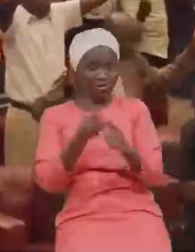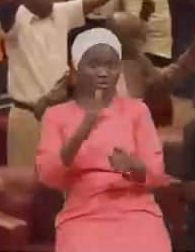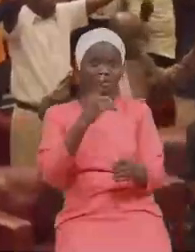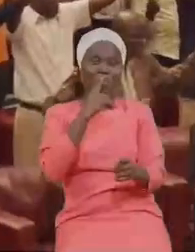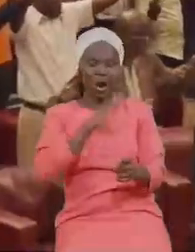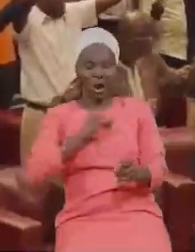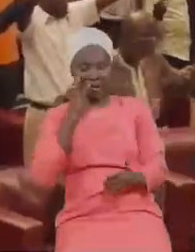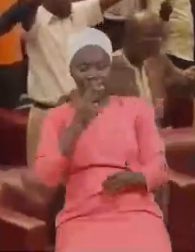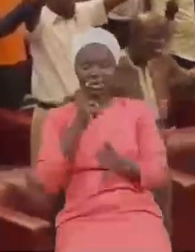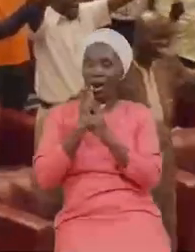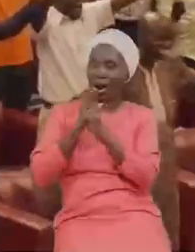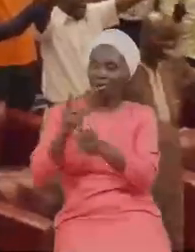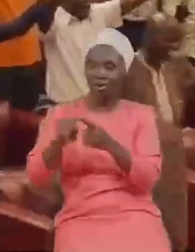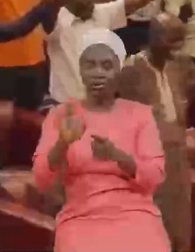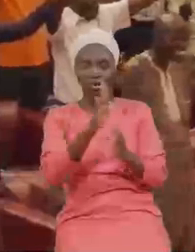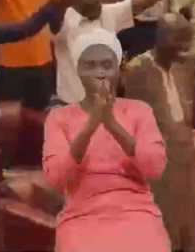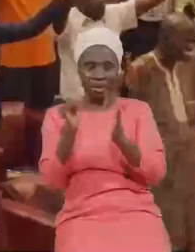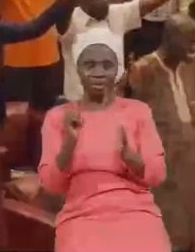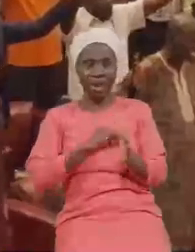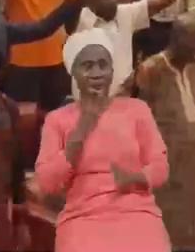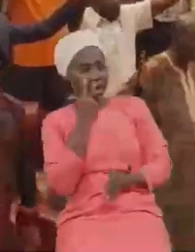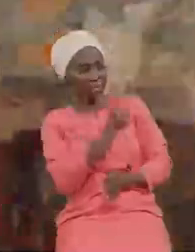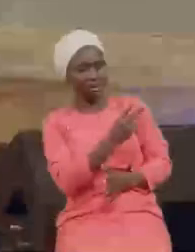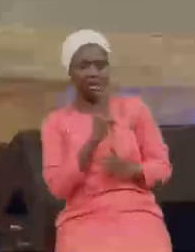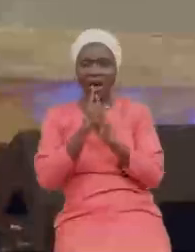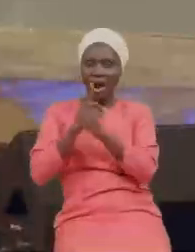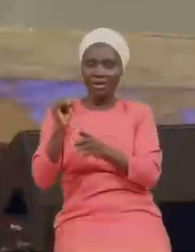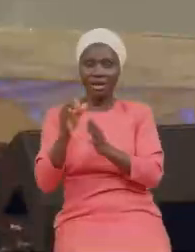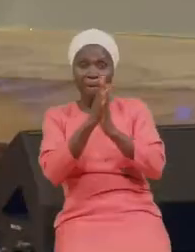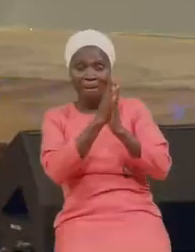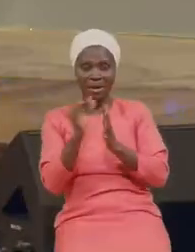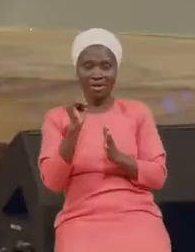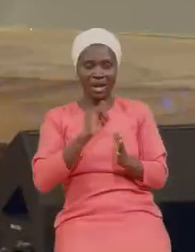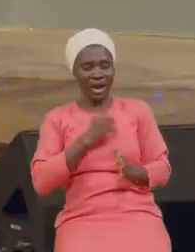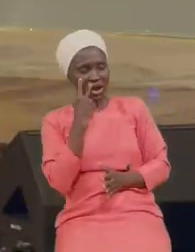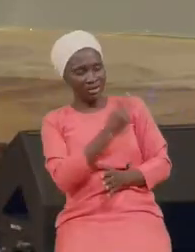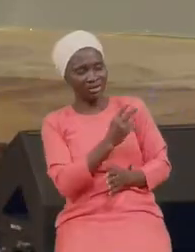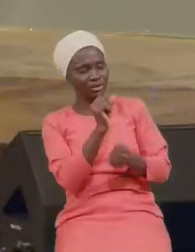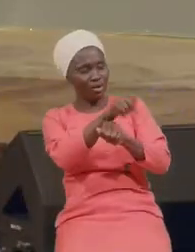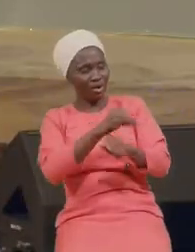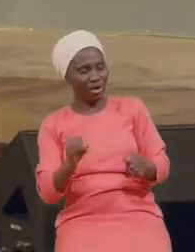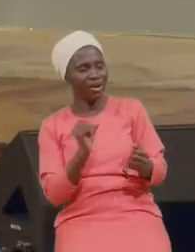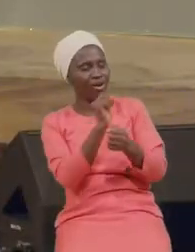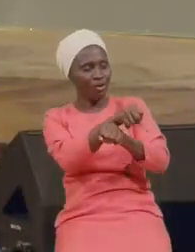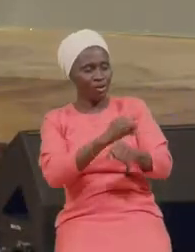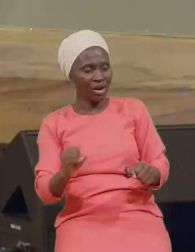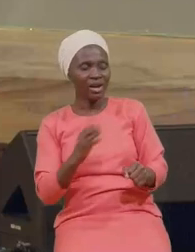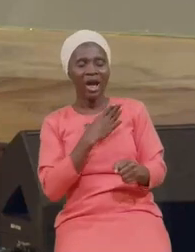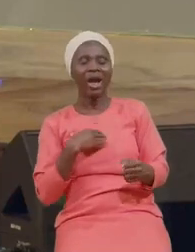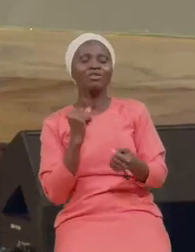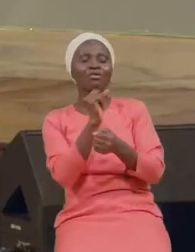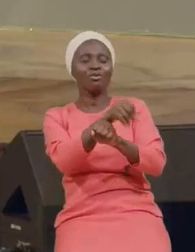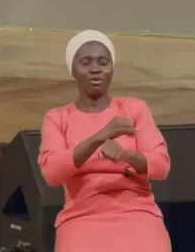là des pièces aussi je vois vos prières aussi je vois la conquête la victoire sur victoire